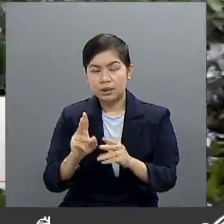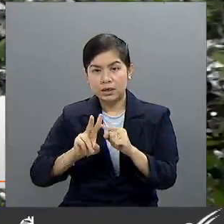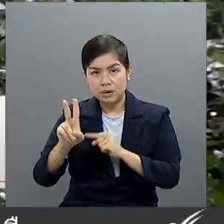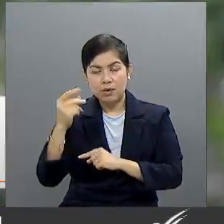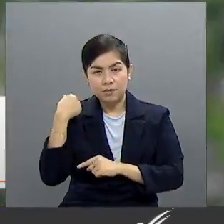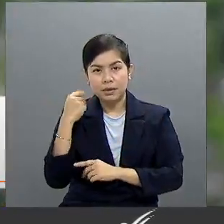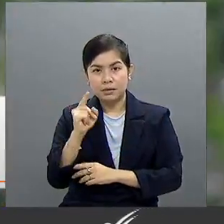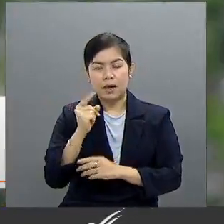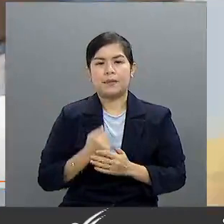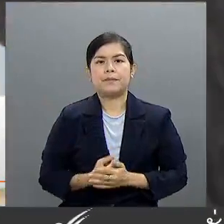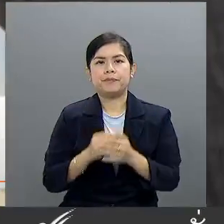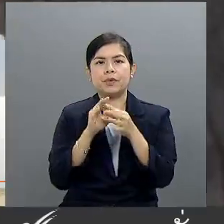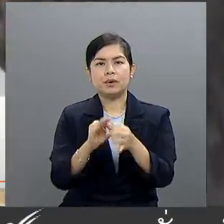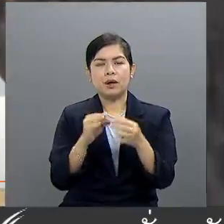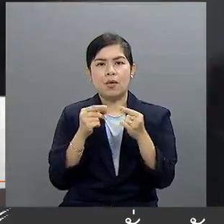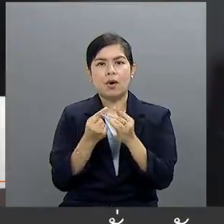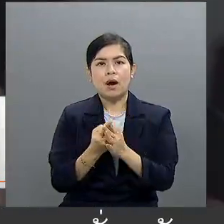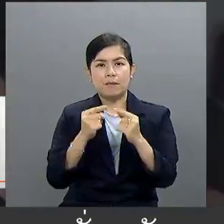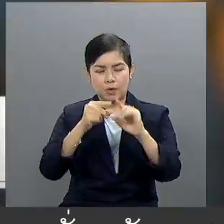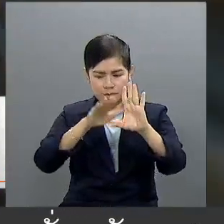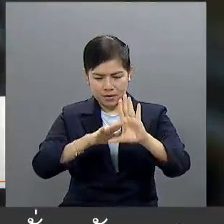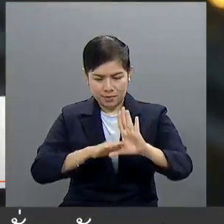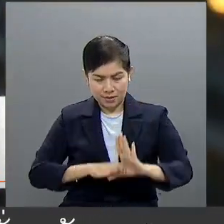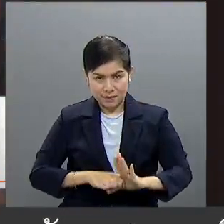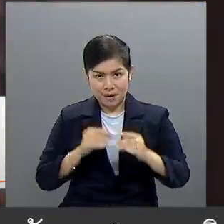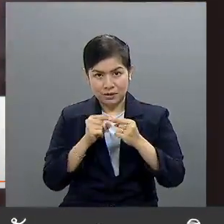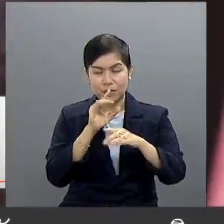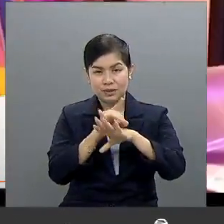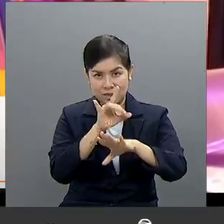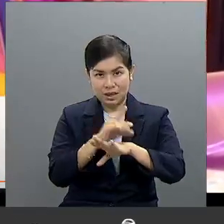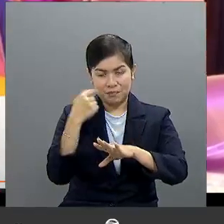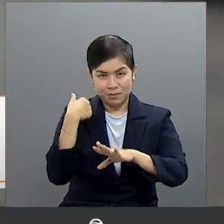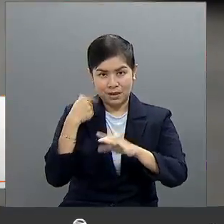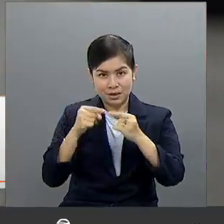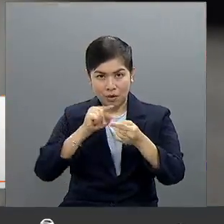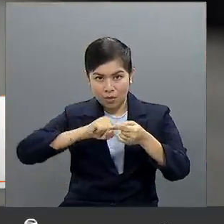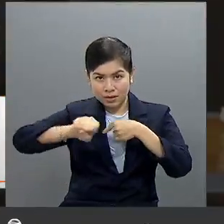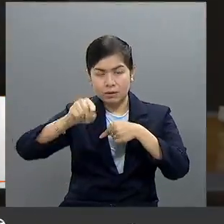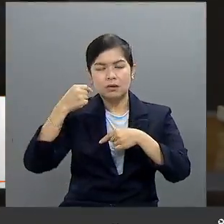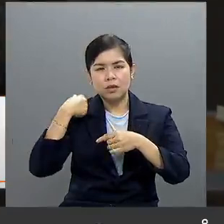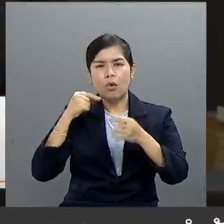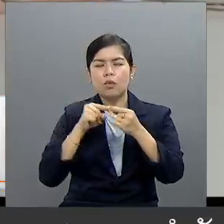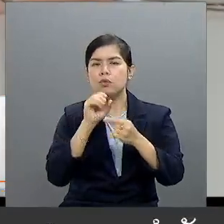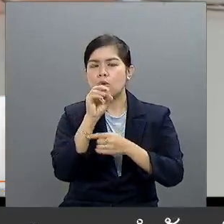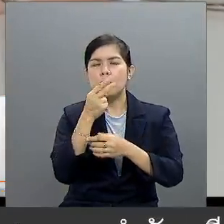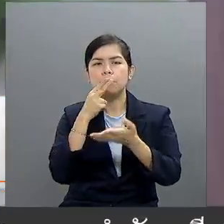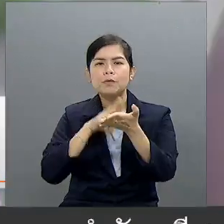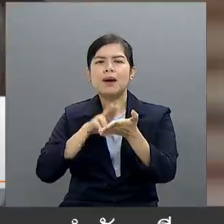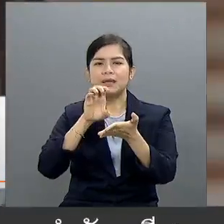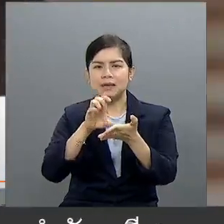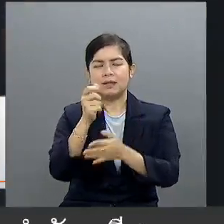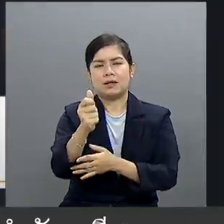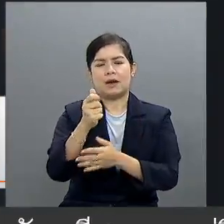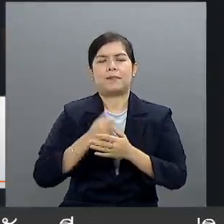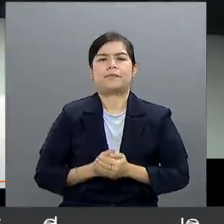การสมัครพร้อมแนบลิงก์ซึ่งก็อัพโหลดผลงานของคุณเนี่ยใส่เป็นลิงก์นะครับแล้วส่งอีเมลมาได้เลยนะครับที่ช็อตท